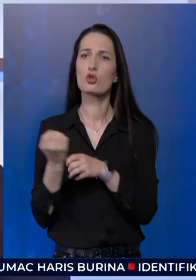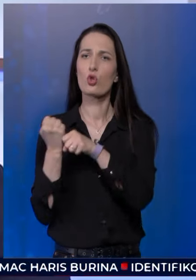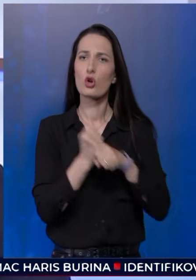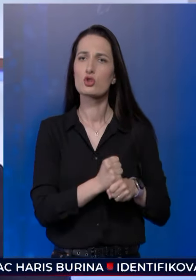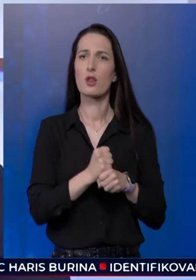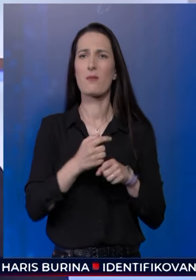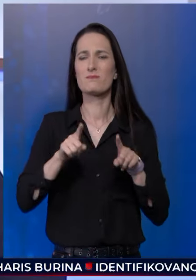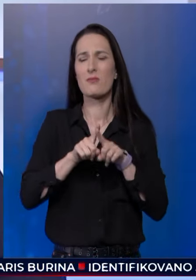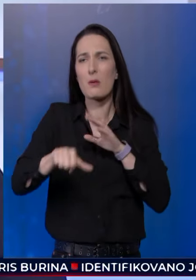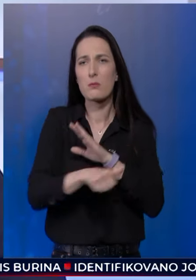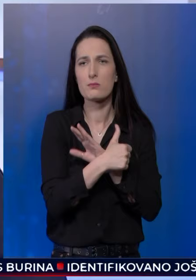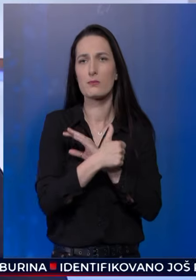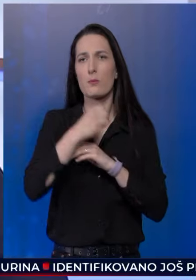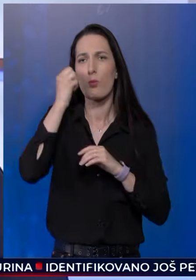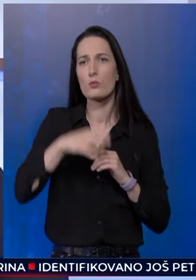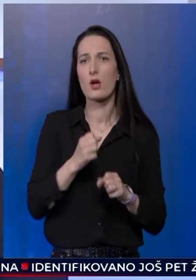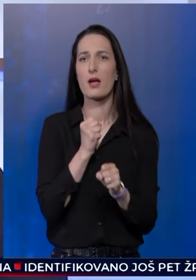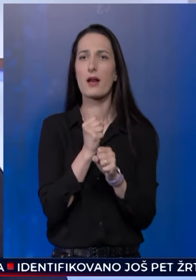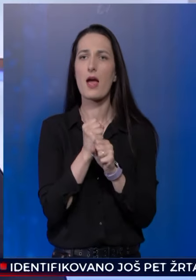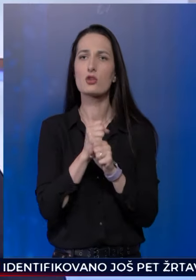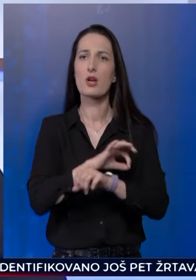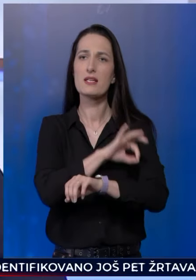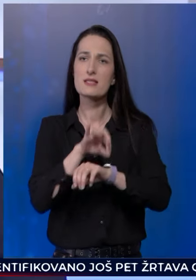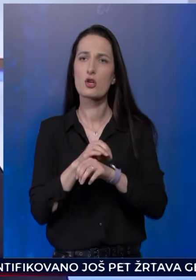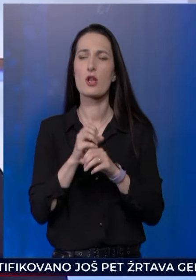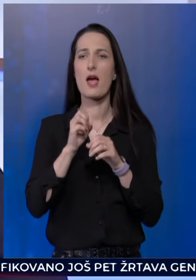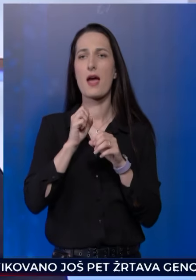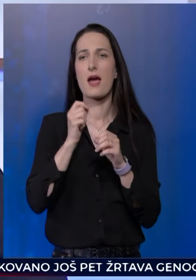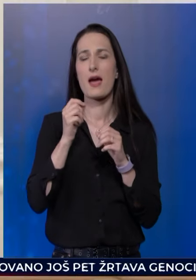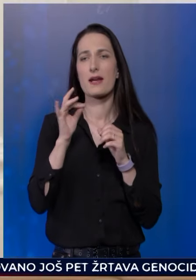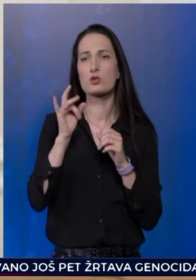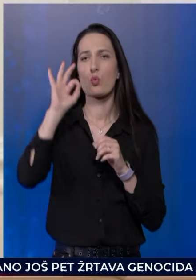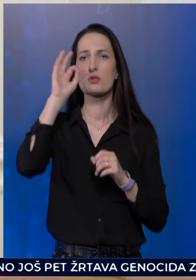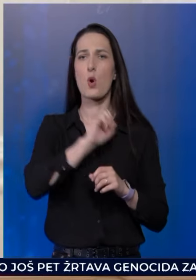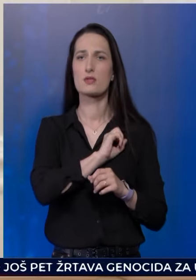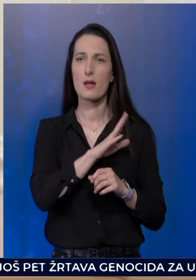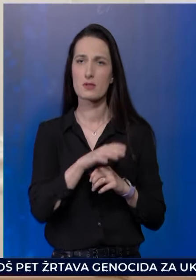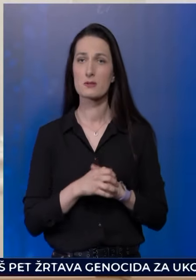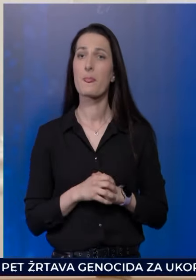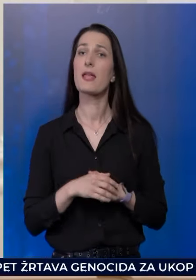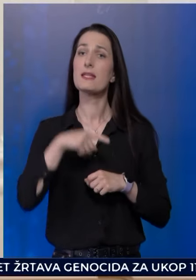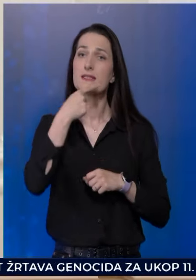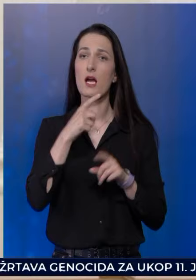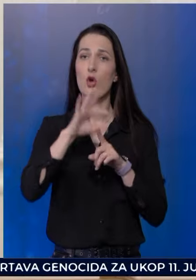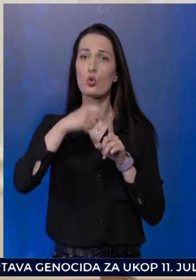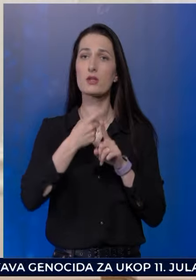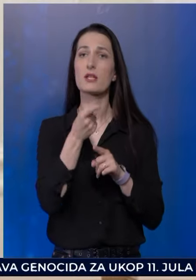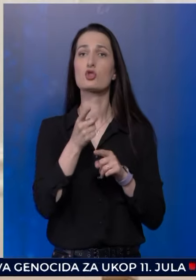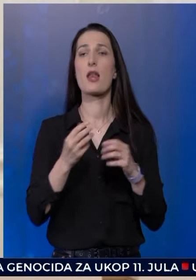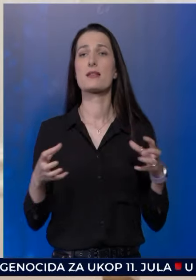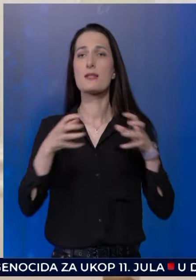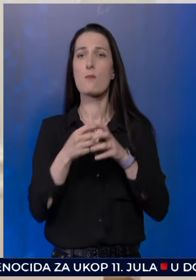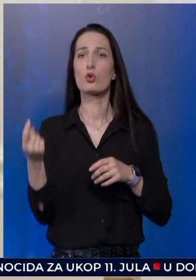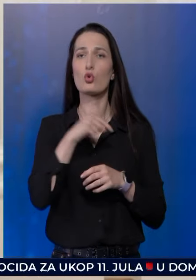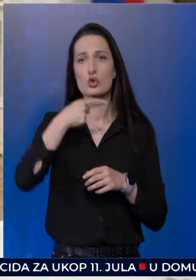i podmuklo rađena i izrađena ta rezolucija o Srebrenici. Istakao je Dodik da će na sabor doći iz Rusije, gdje će,